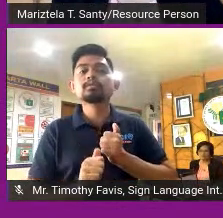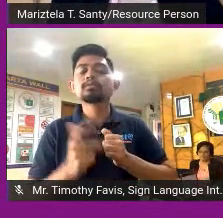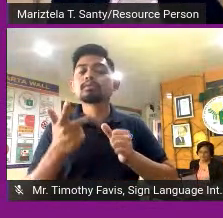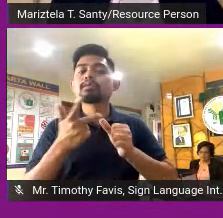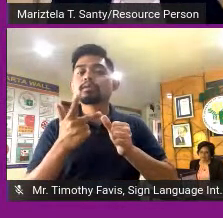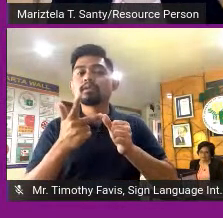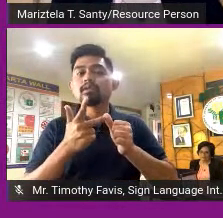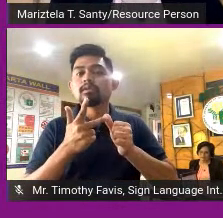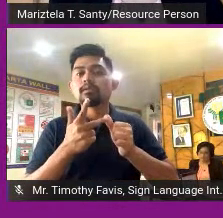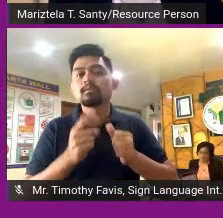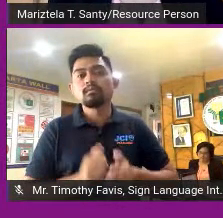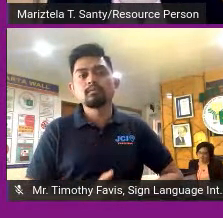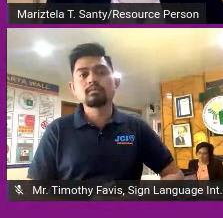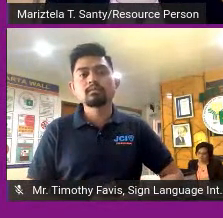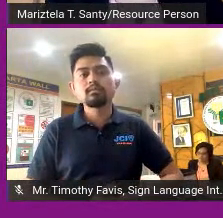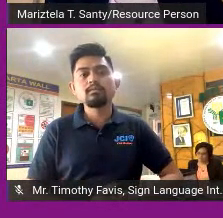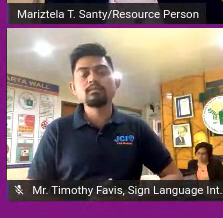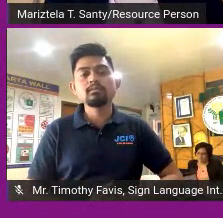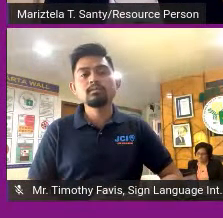third